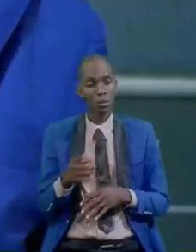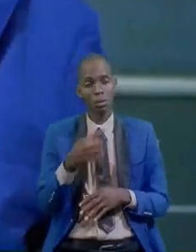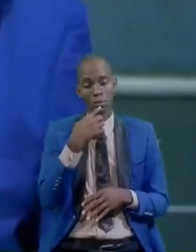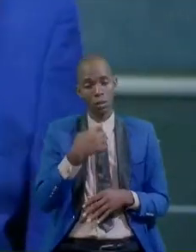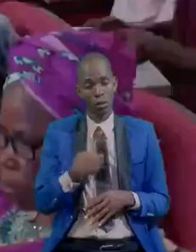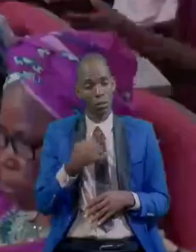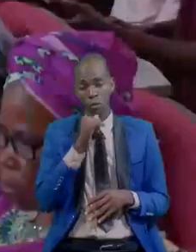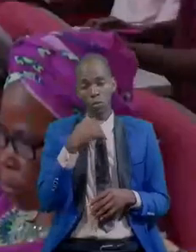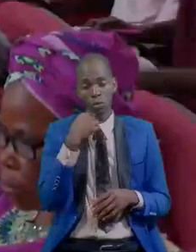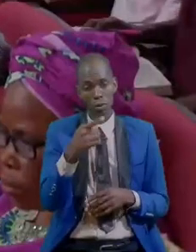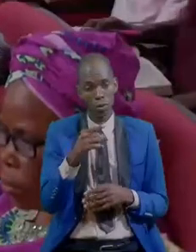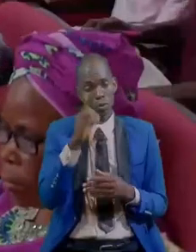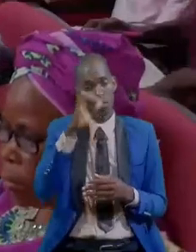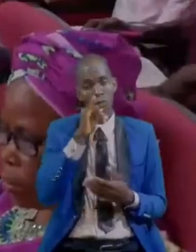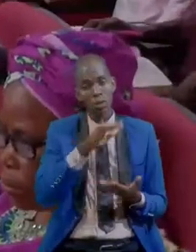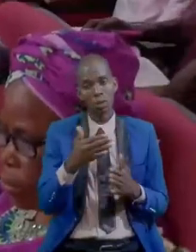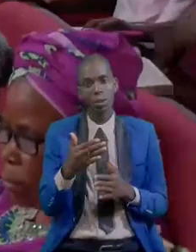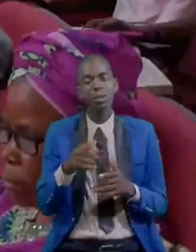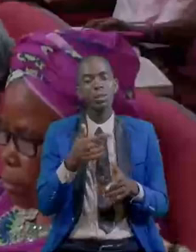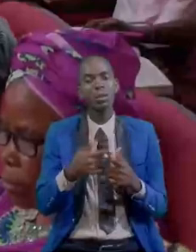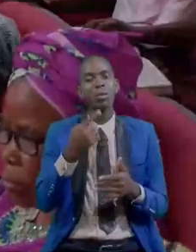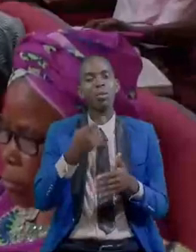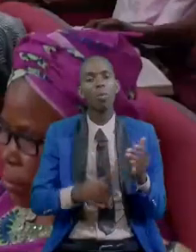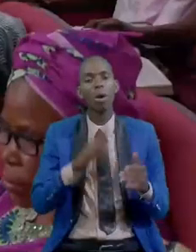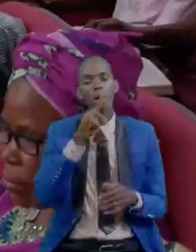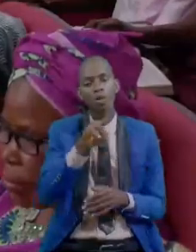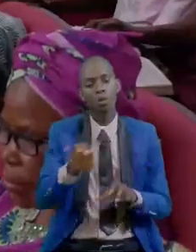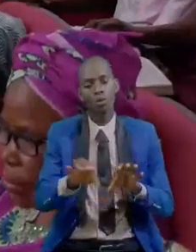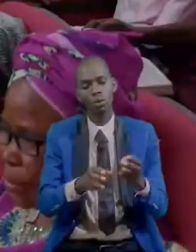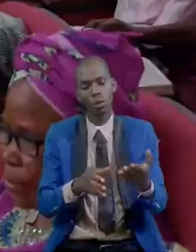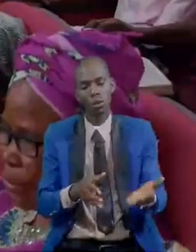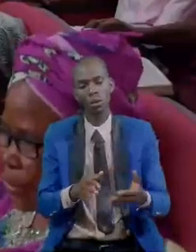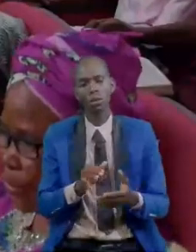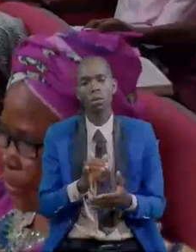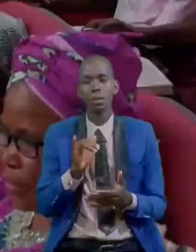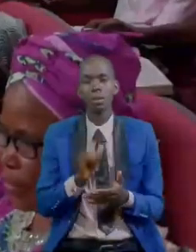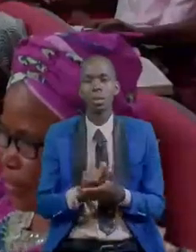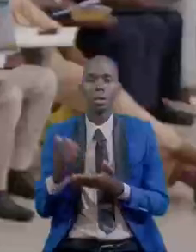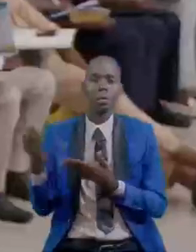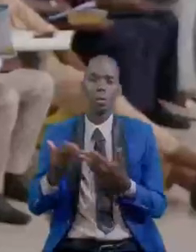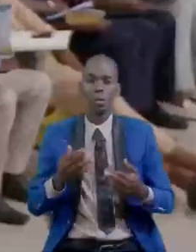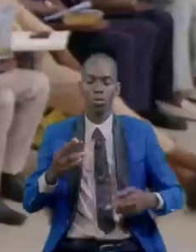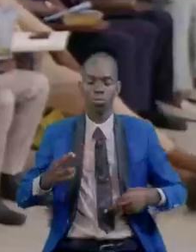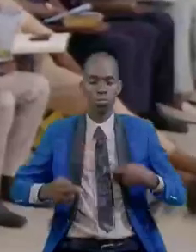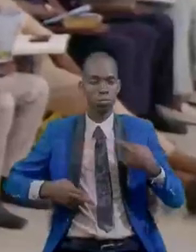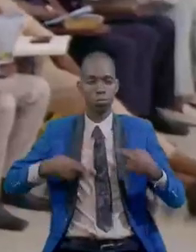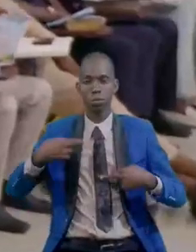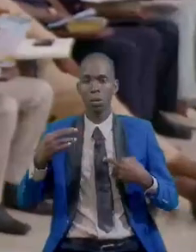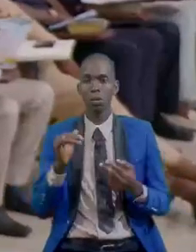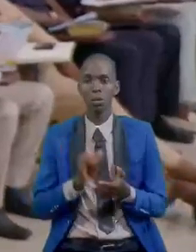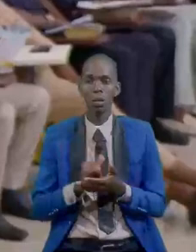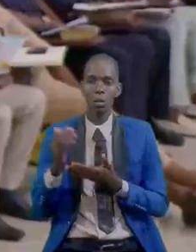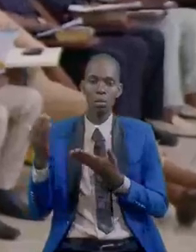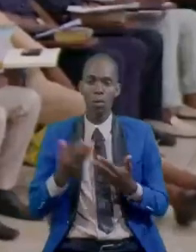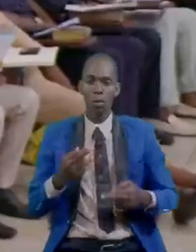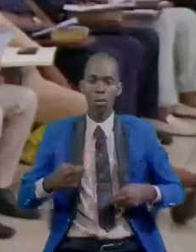mort, pourquoi toi tu fais là? Qu'est-ce que tu fais assis comme ça? Cela a porté le réveil. Cela a porté le